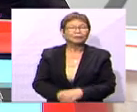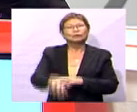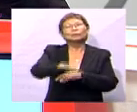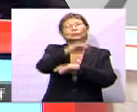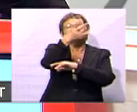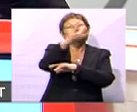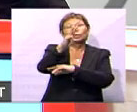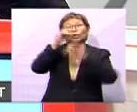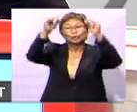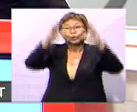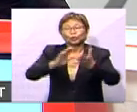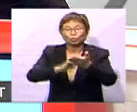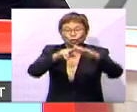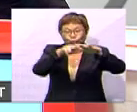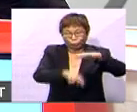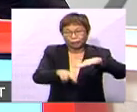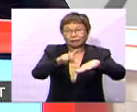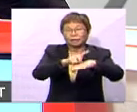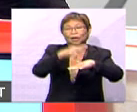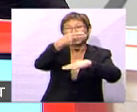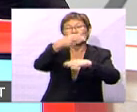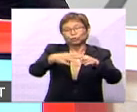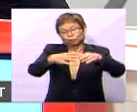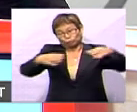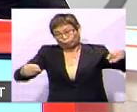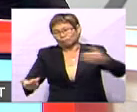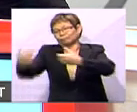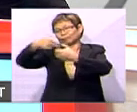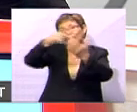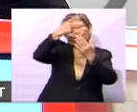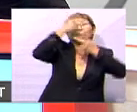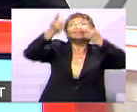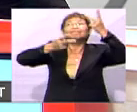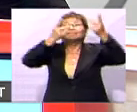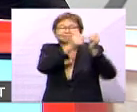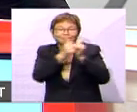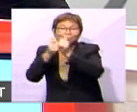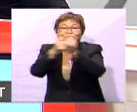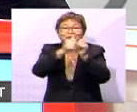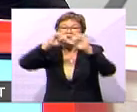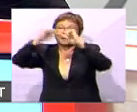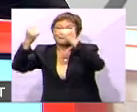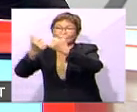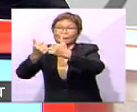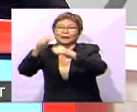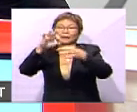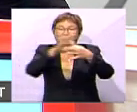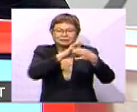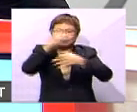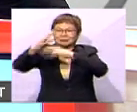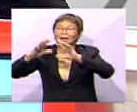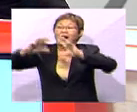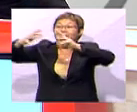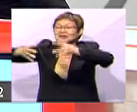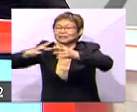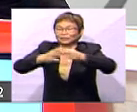Seramai 17 guru sekolah rendah di Hokkaido, Jepun menyertai program lawatan bersama Agensi Kerjasama Antarabangsa